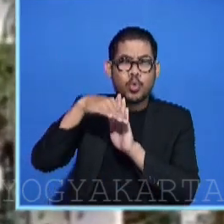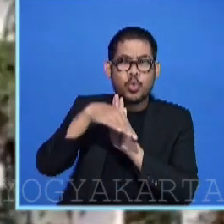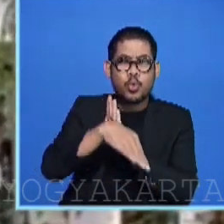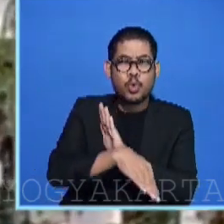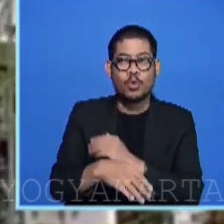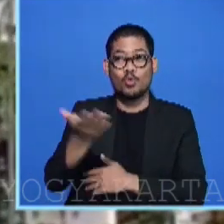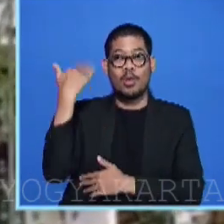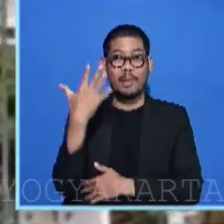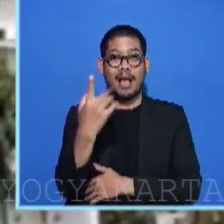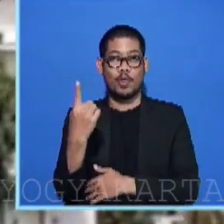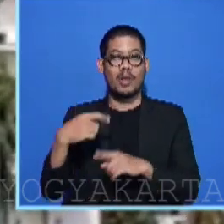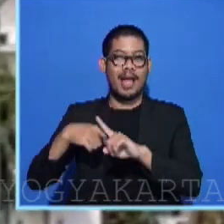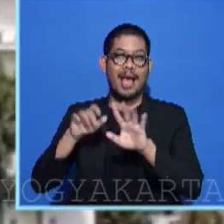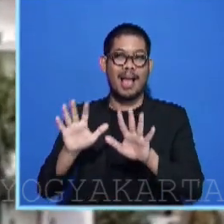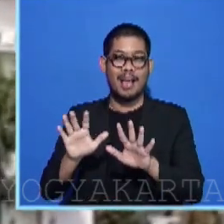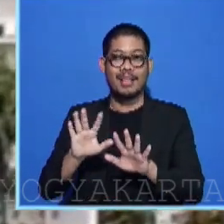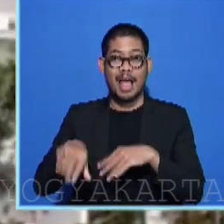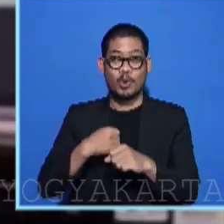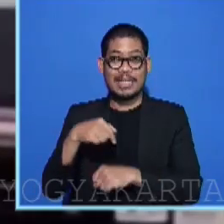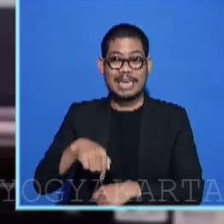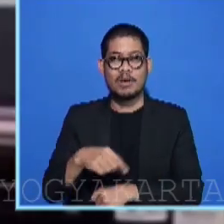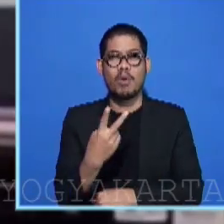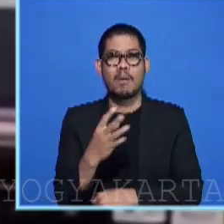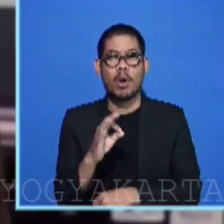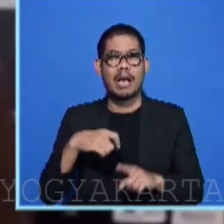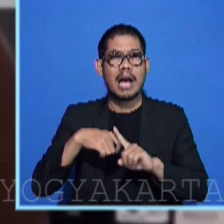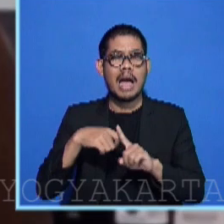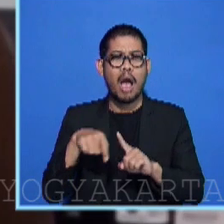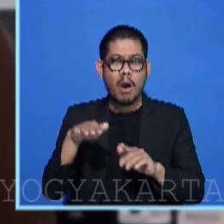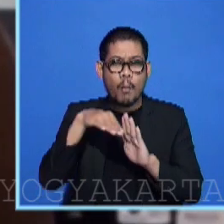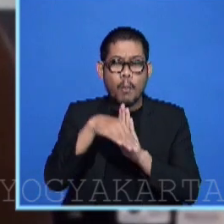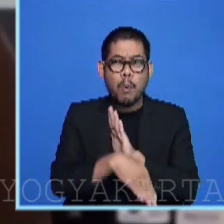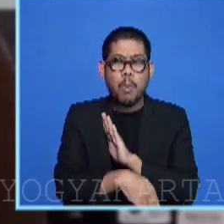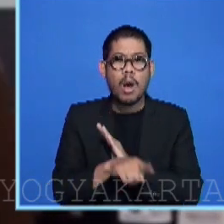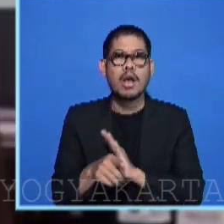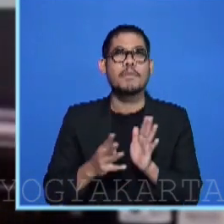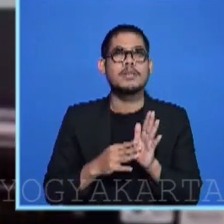KK dan tahun ini hanya 20 KK kalau masalah